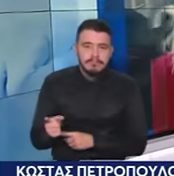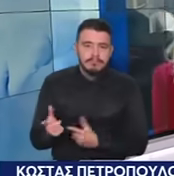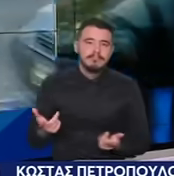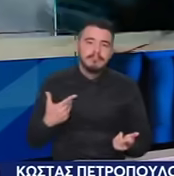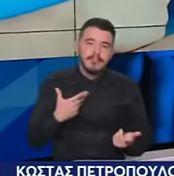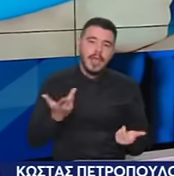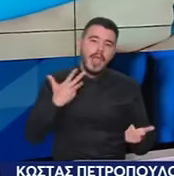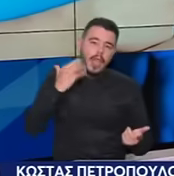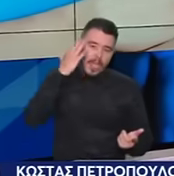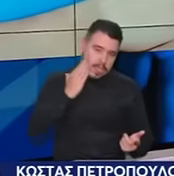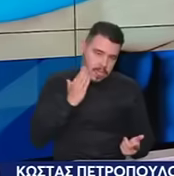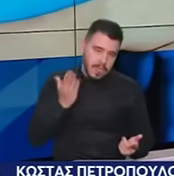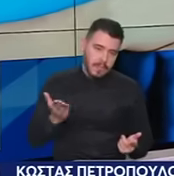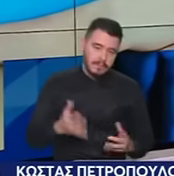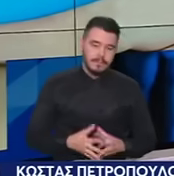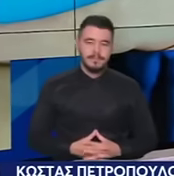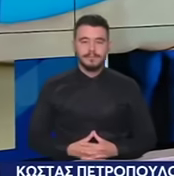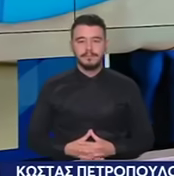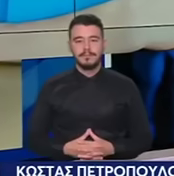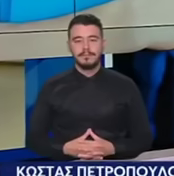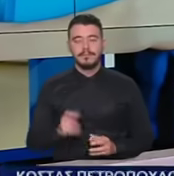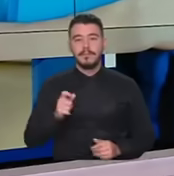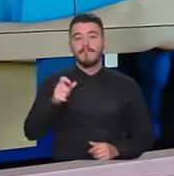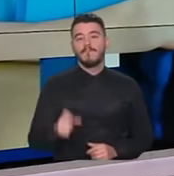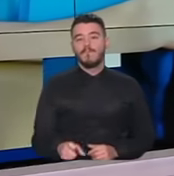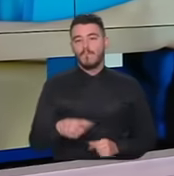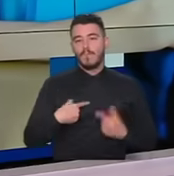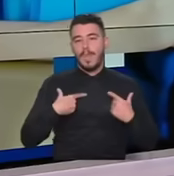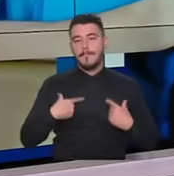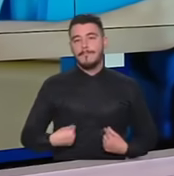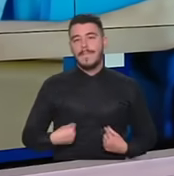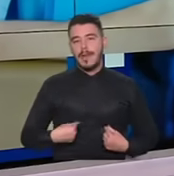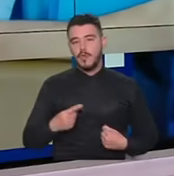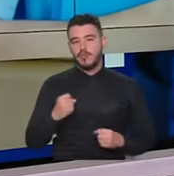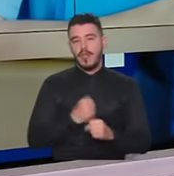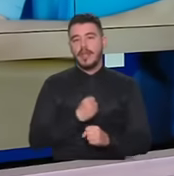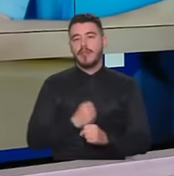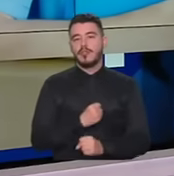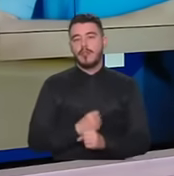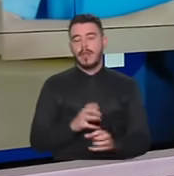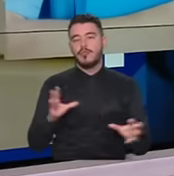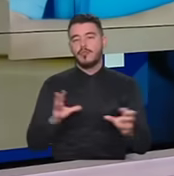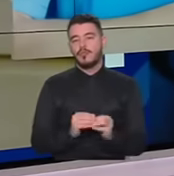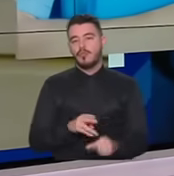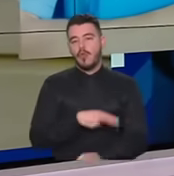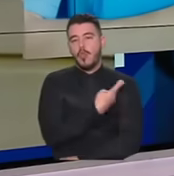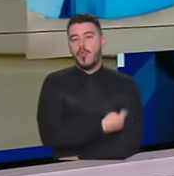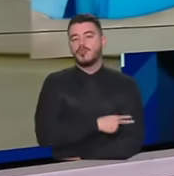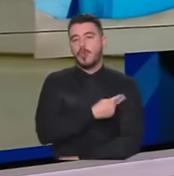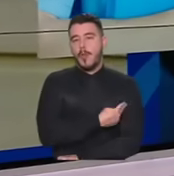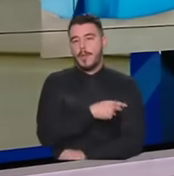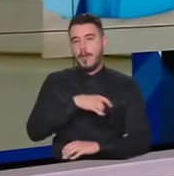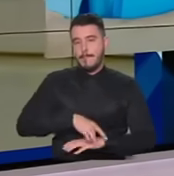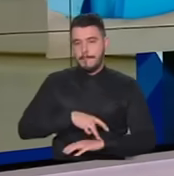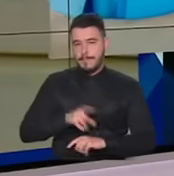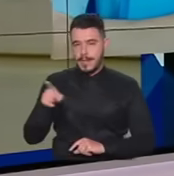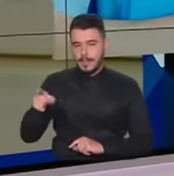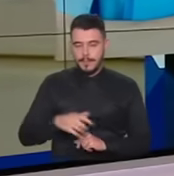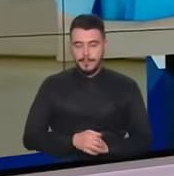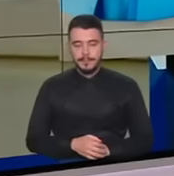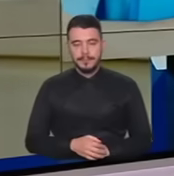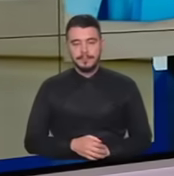Κώστα Πετρόπουλο. Είναι μέλος του Σωματείου των Εργαζομένων στο Νοσοκομείο Άγιος Ανδρέας της Πάτρας. Είναι αυτό που είπαμε από την πρώτη στιγμή. Και